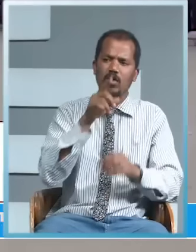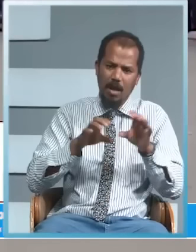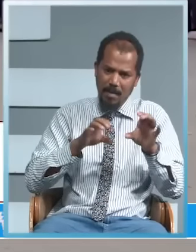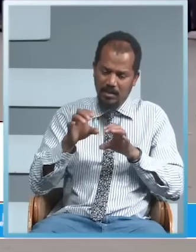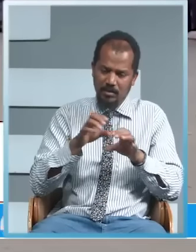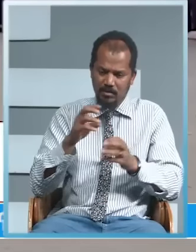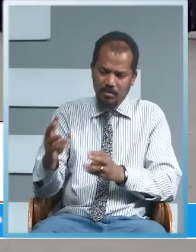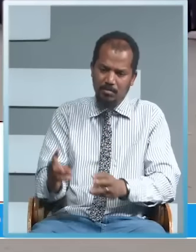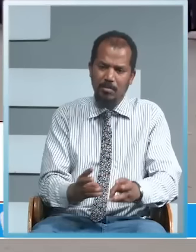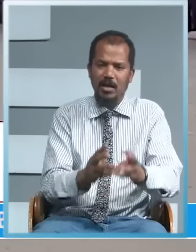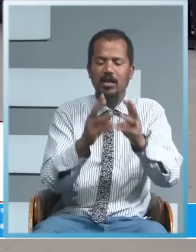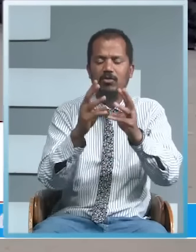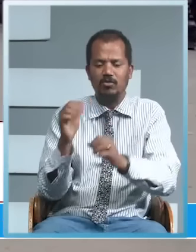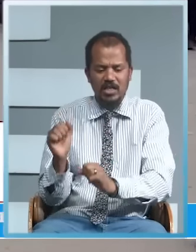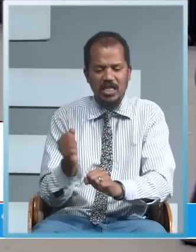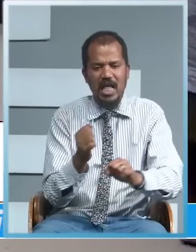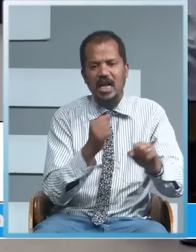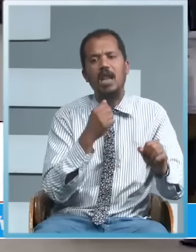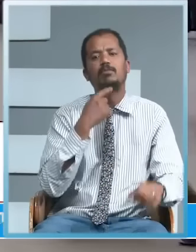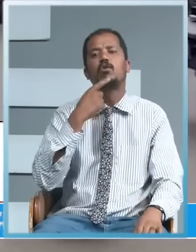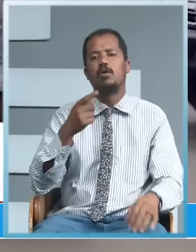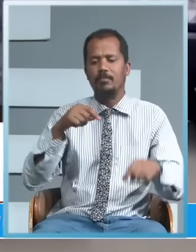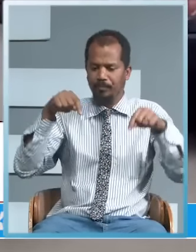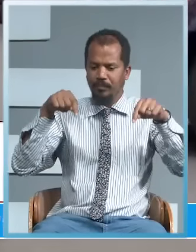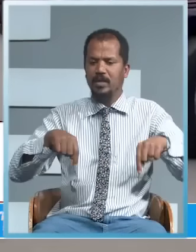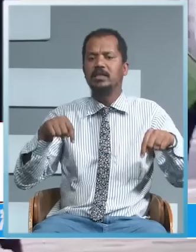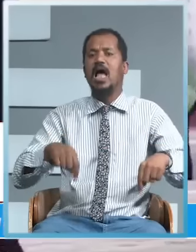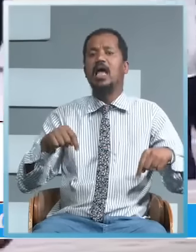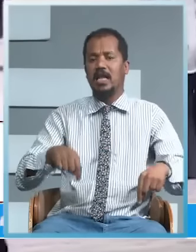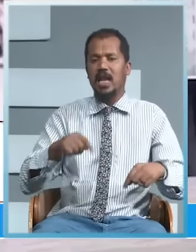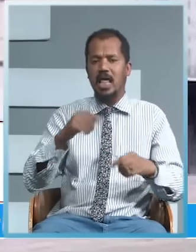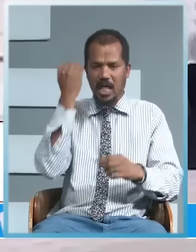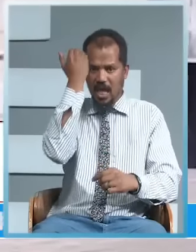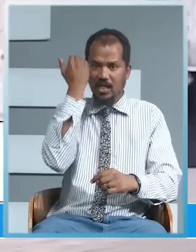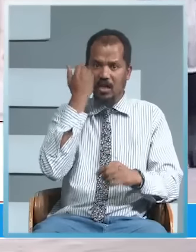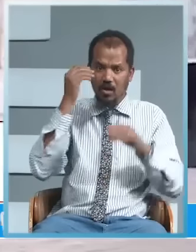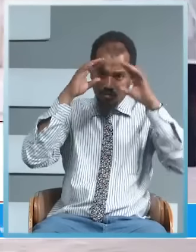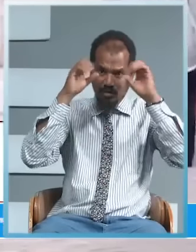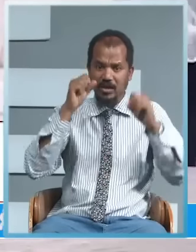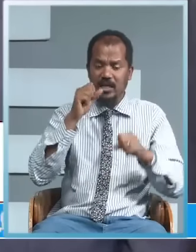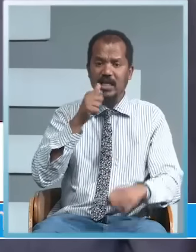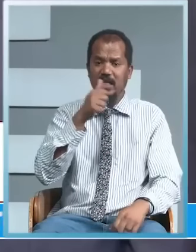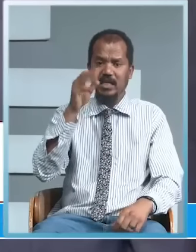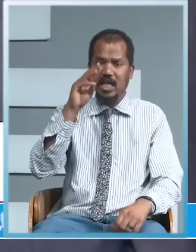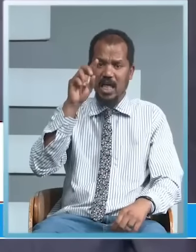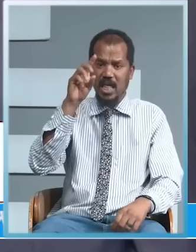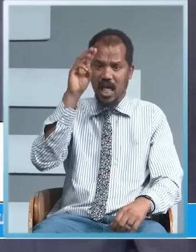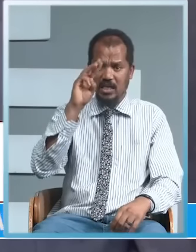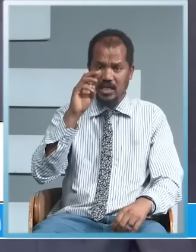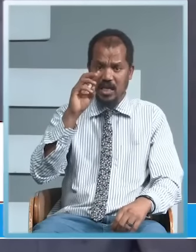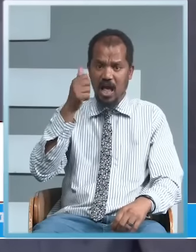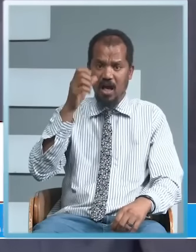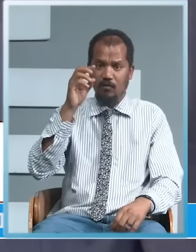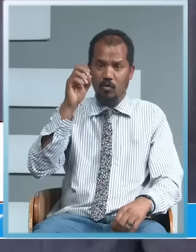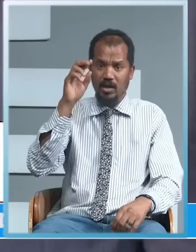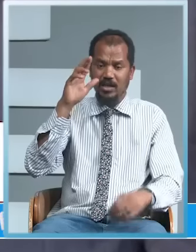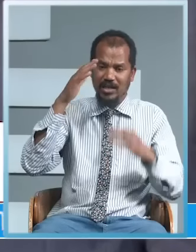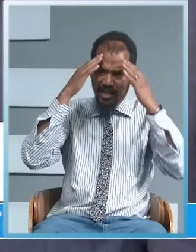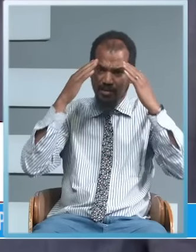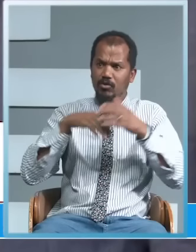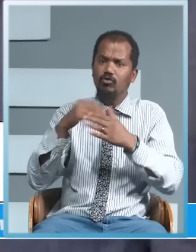ለማድረግ መንገዱን ይጠርጋል ብሏል። ዛሬ ላይ ታዲያ የኤርትራው ፕሬዝዳንት ኢሳያስ አፈወርቂ የግብፁን